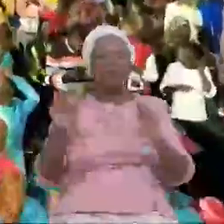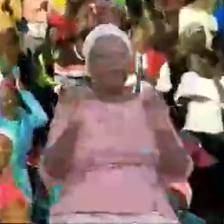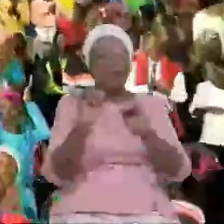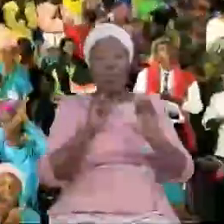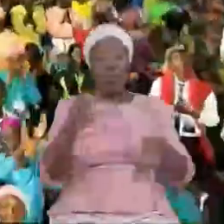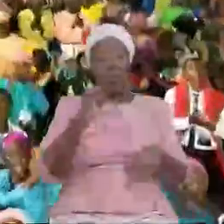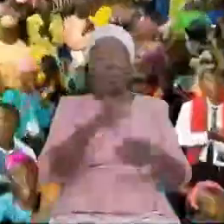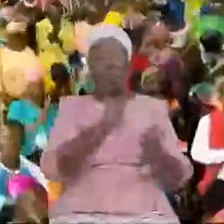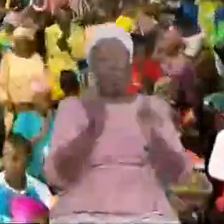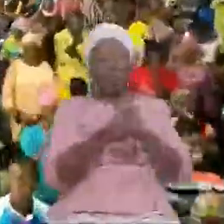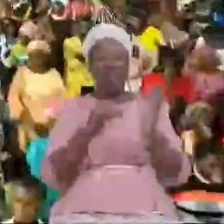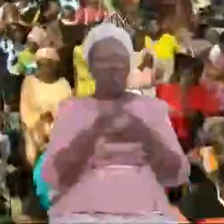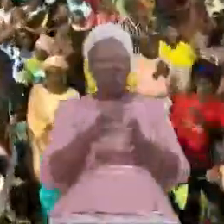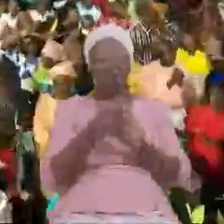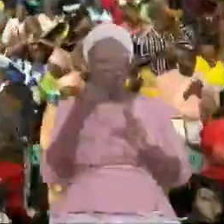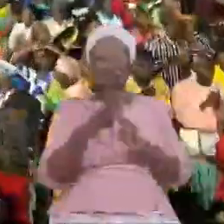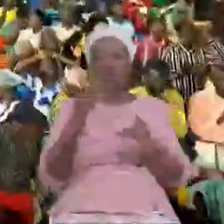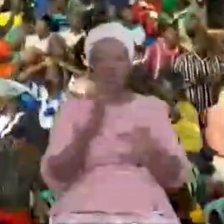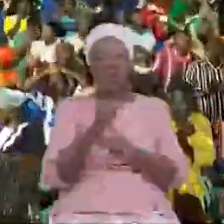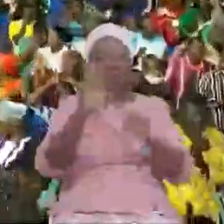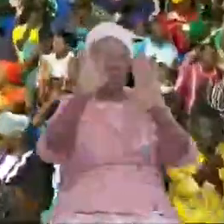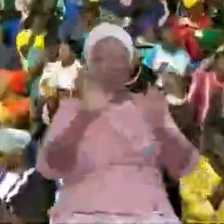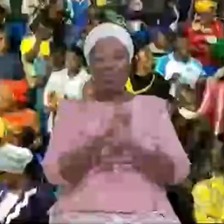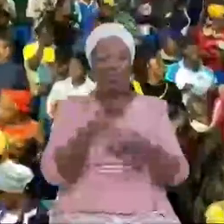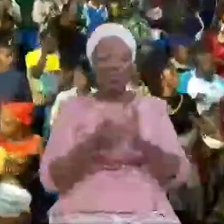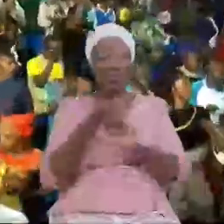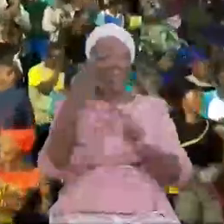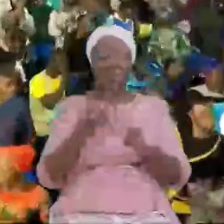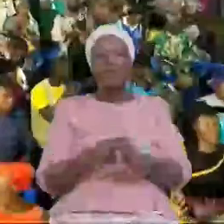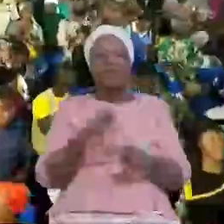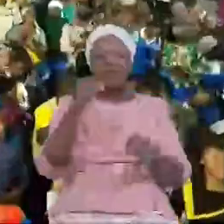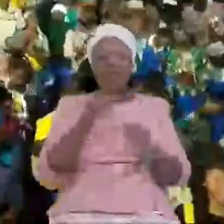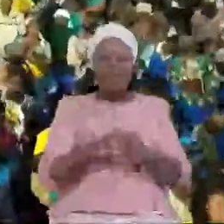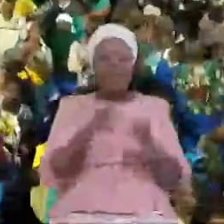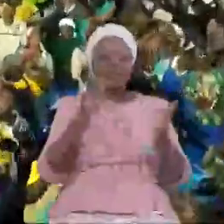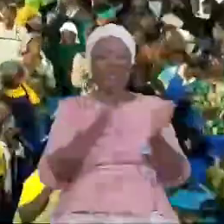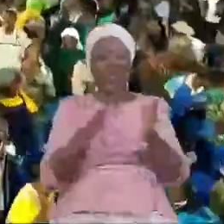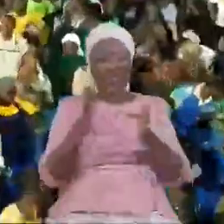le changer. Vous avez reçu votre miracle. Au nom de Jésus.